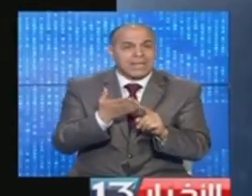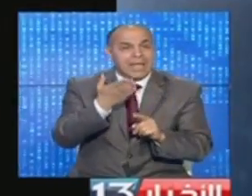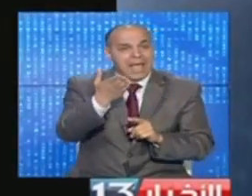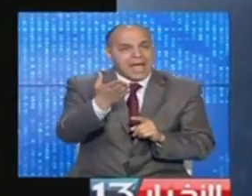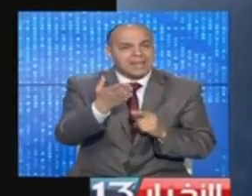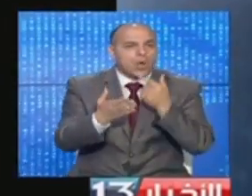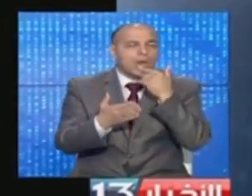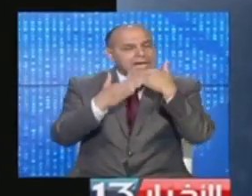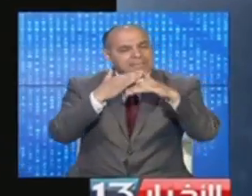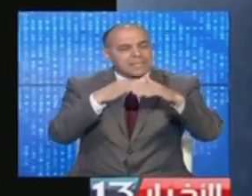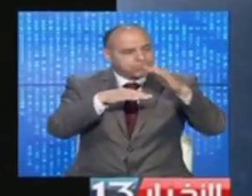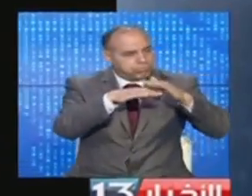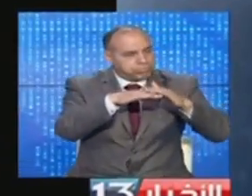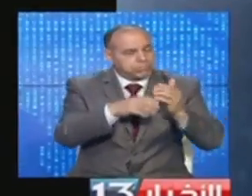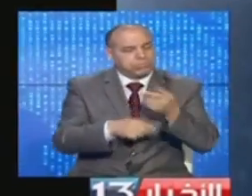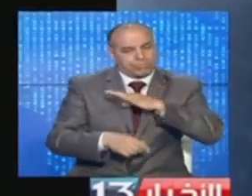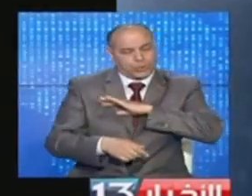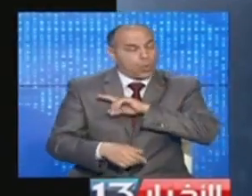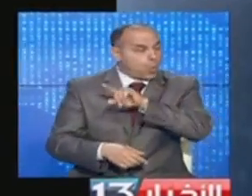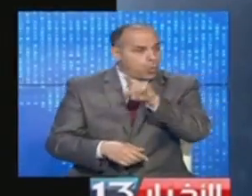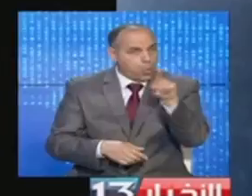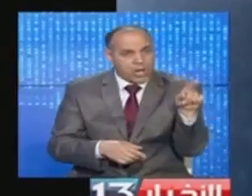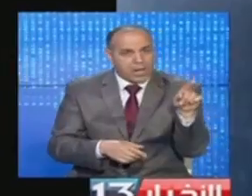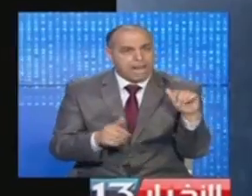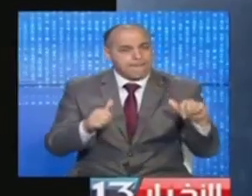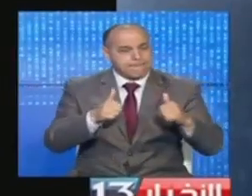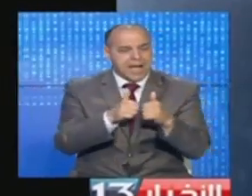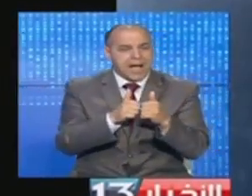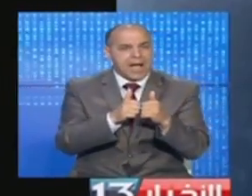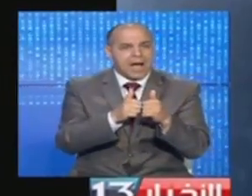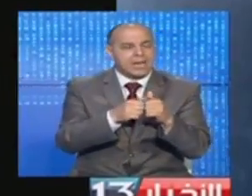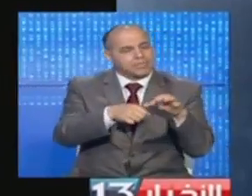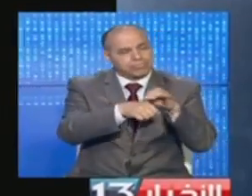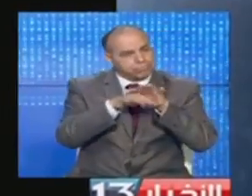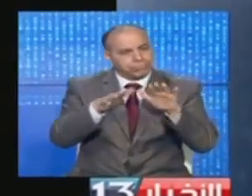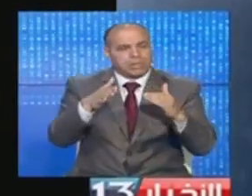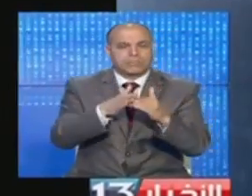بنشر رسالة الوعي على تحمل المسؤولية معا لقهر الوباء.